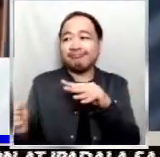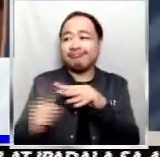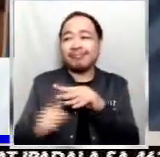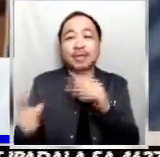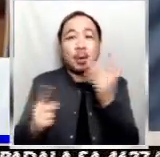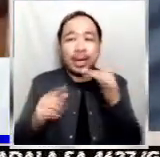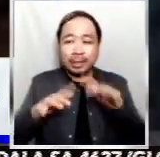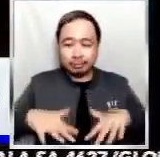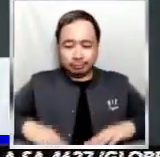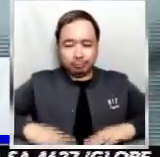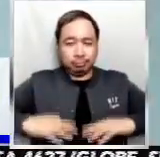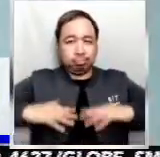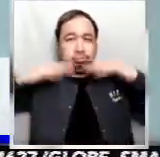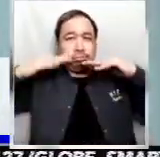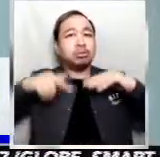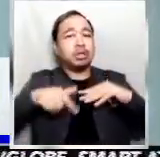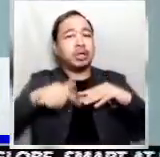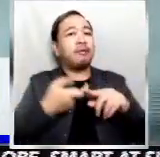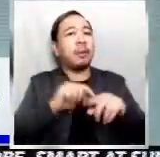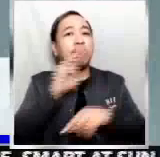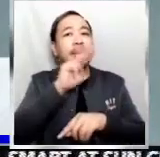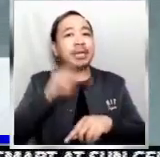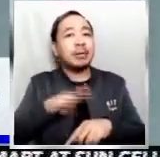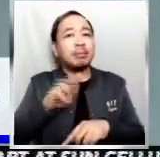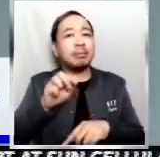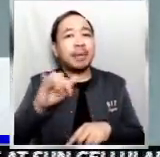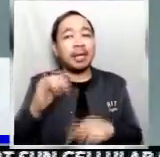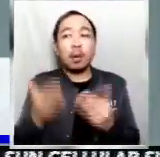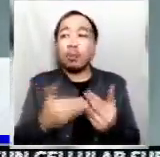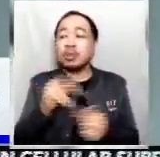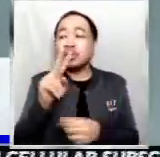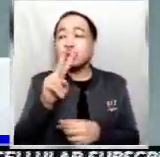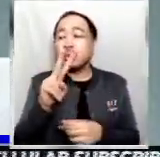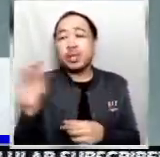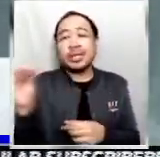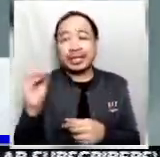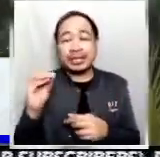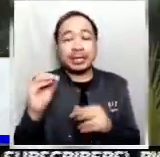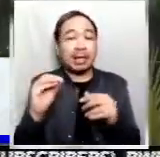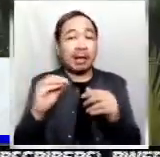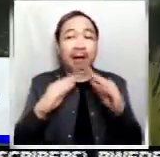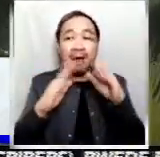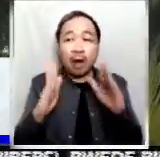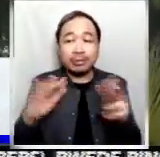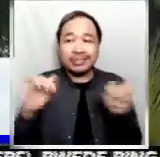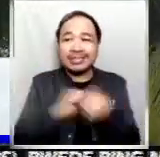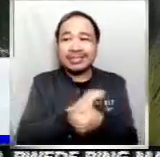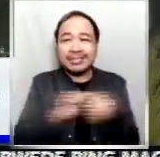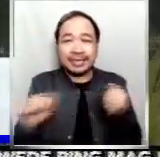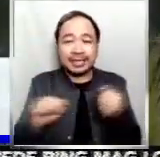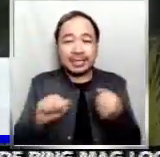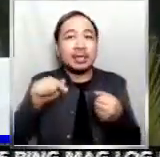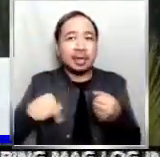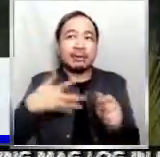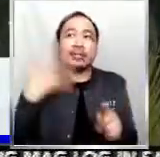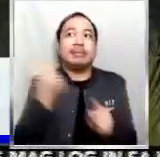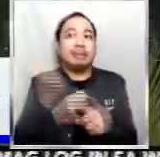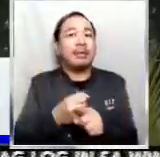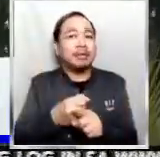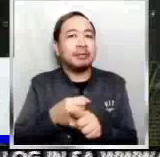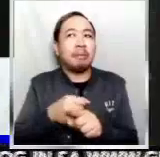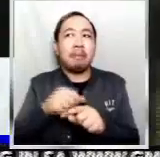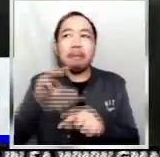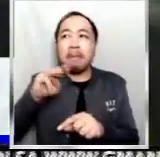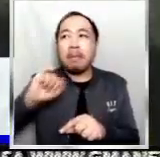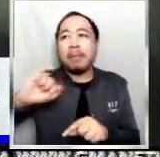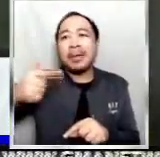200 bahay ang nasira. Paliwanag ng PAGASA, habagat na pinalakas ng Bagyong Maring ang nagpaulan sa iba pang bahagi ng